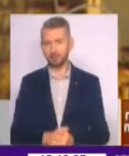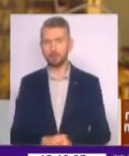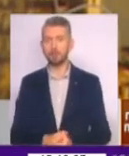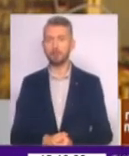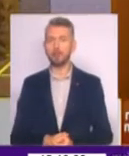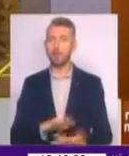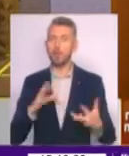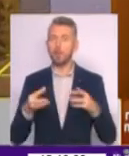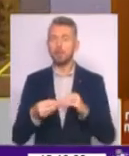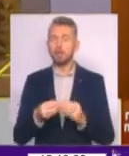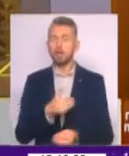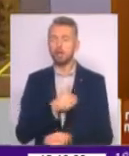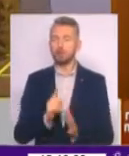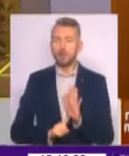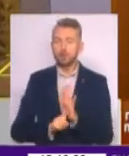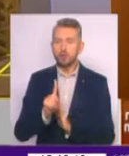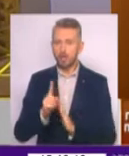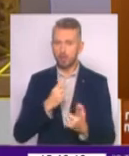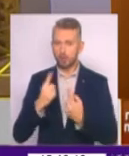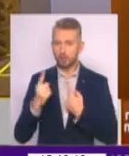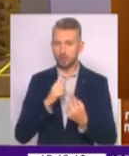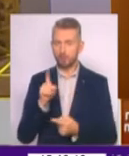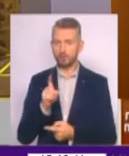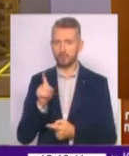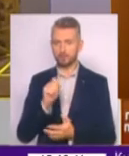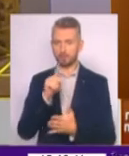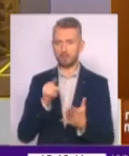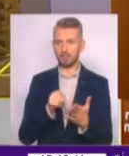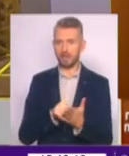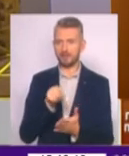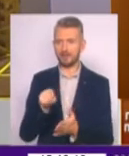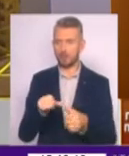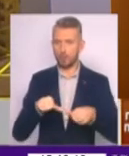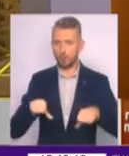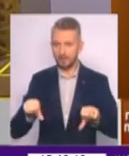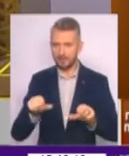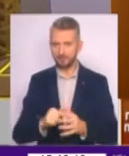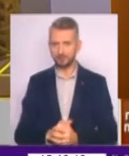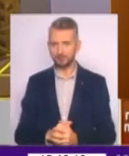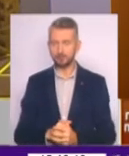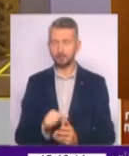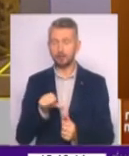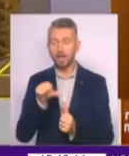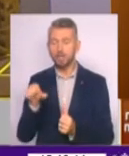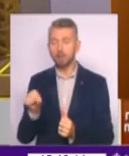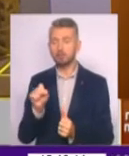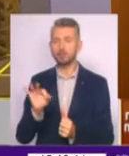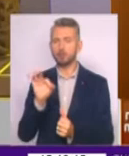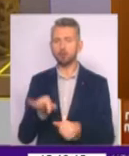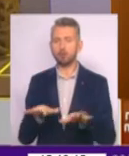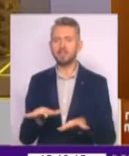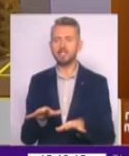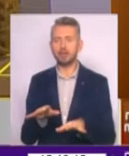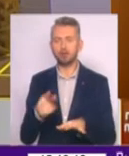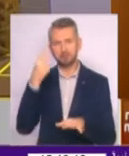пане Сергію, власне, хочу розпочати нашу розмову саме з питань цієї комісії, а саме з приводу місцевої ініціативи,